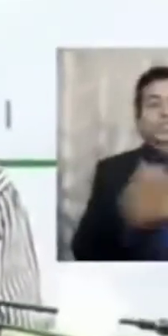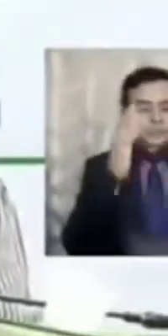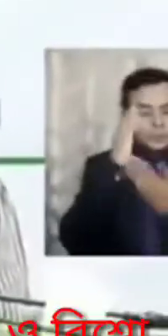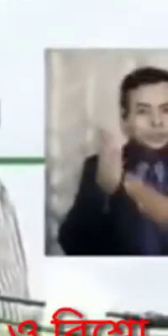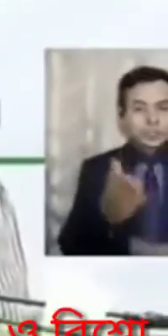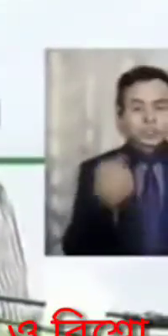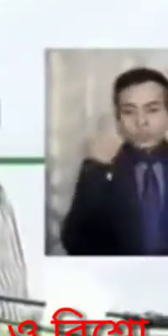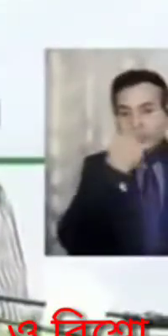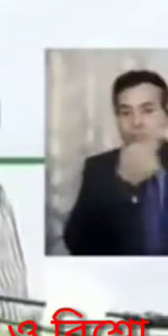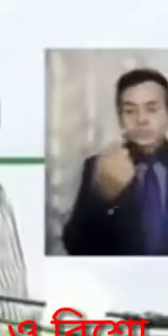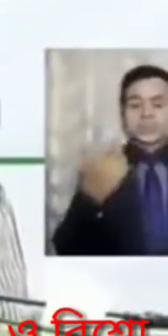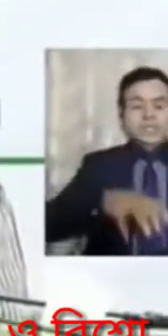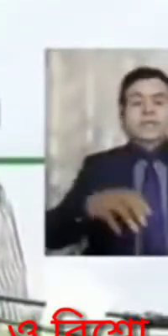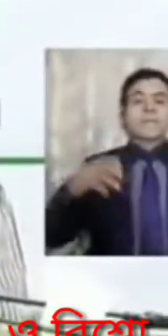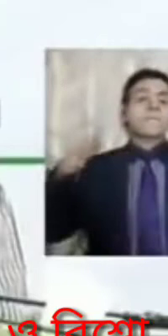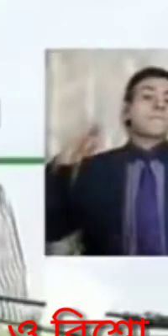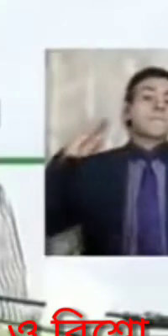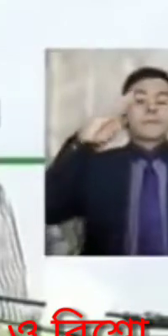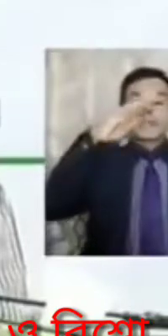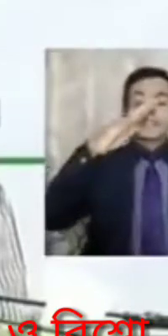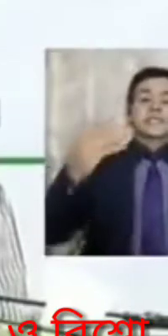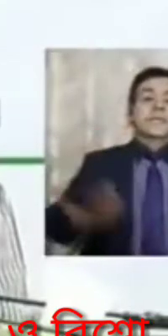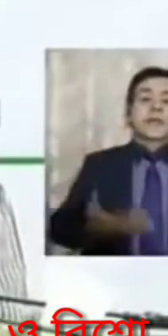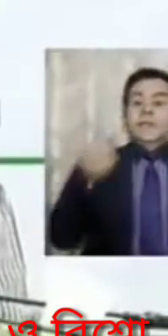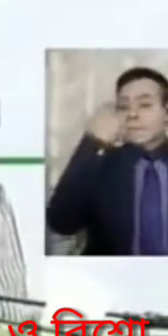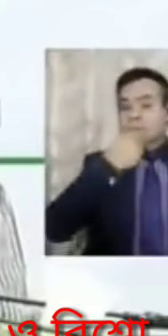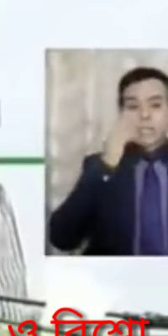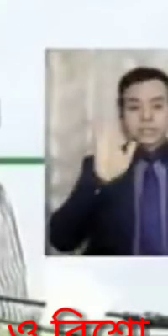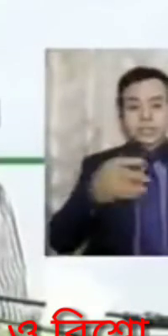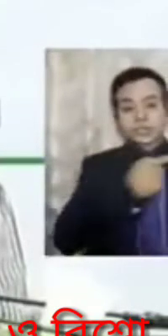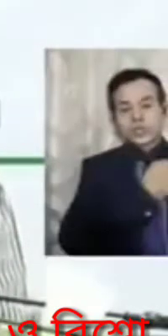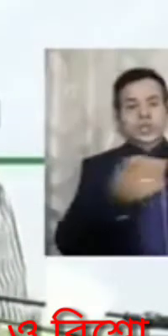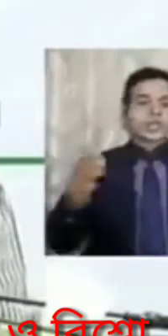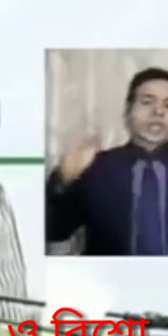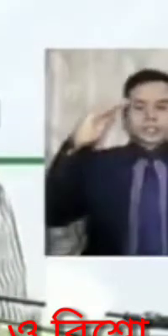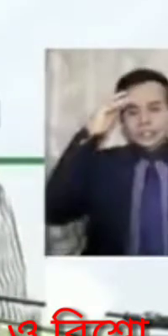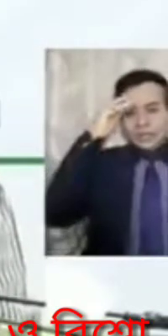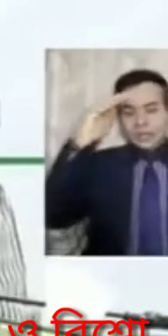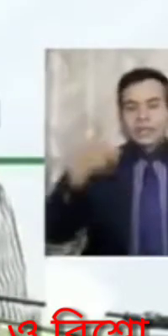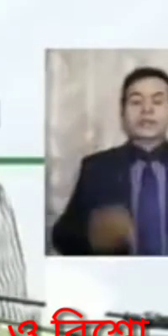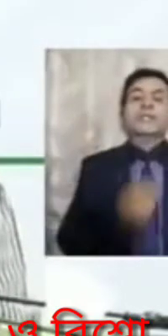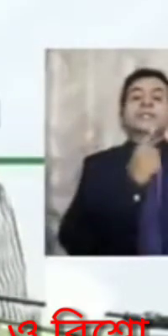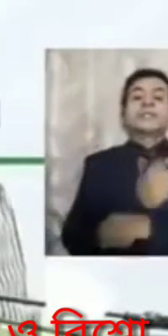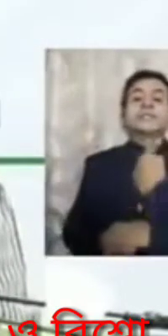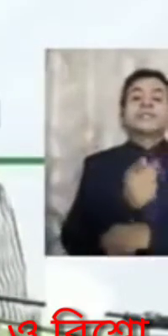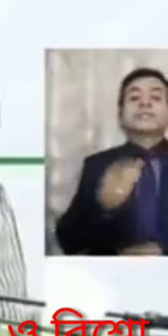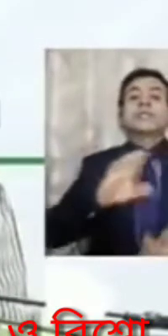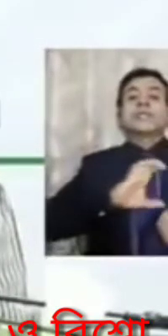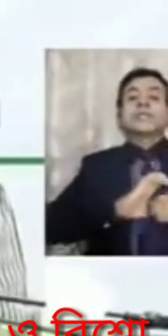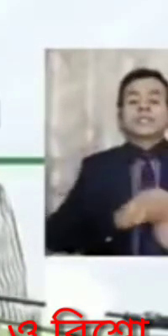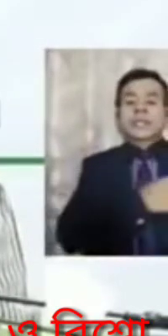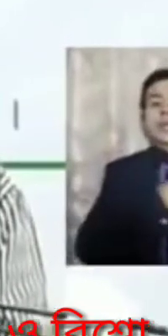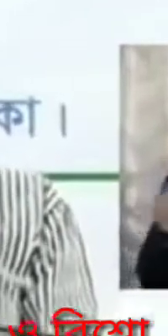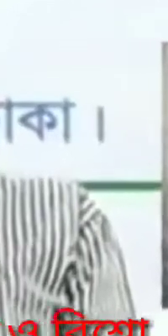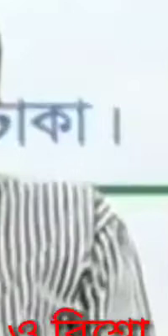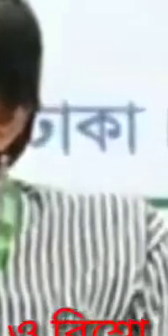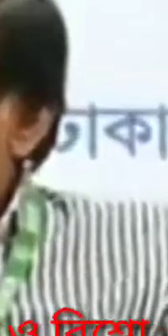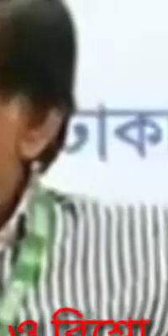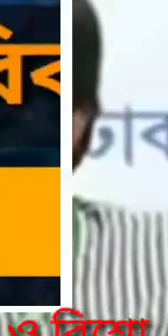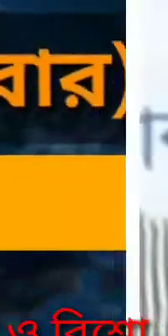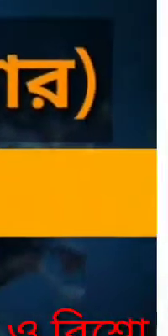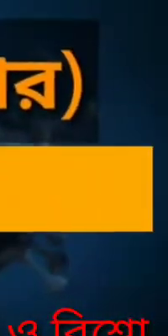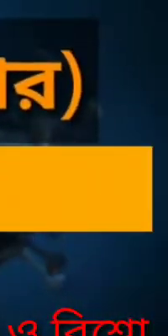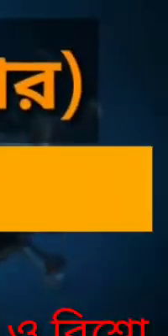স্বাস্থ্য ও পরিবার কল্যাণ মন্ত্রণালয়ের এবং স্বাস্থ্য অধিদপ্তর পরিচালিত কোভিড-19 নিয়ন্ত্রণ ও প্রতিরোধ কার্যক্রম নিয়ে আমাদের নিয়মিত প্রেস